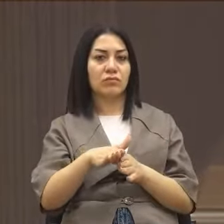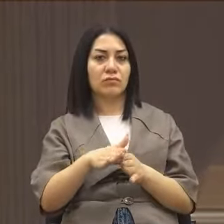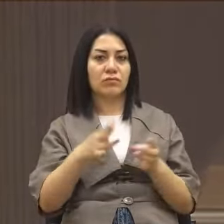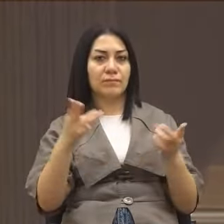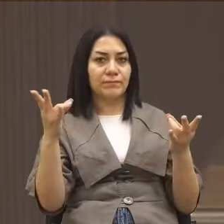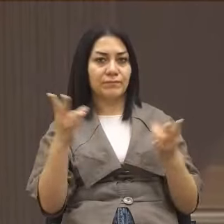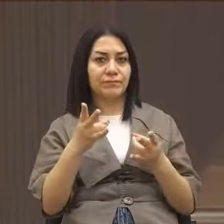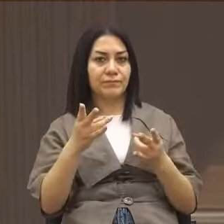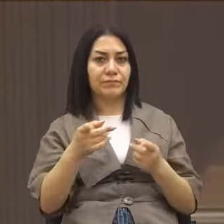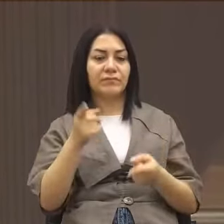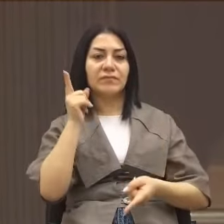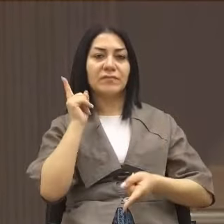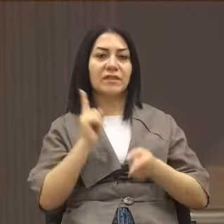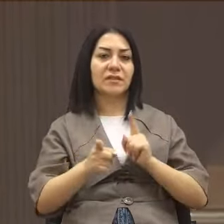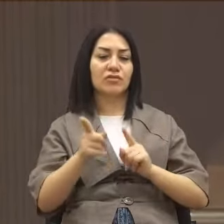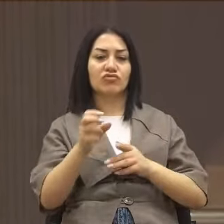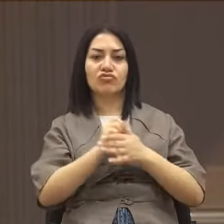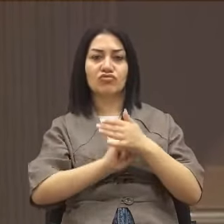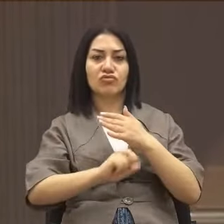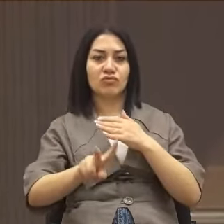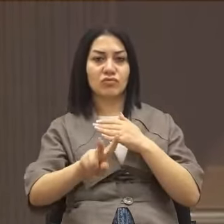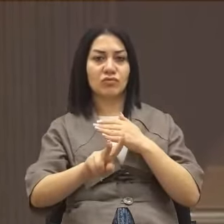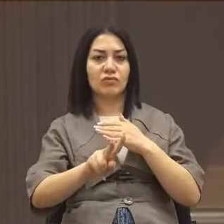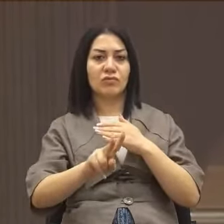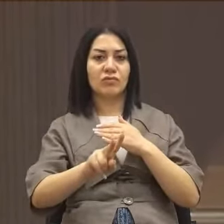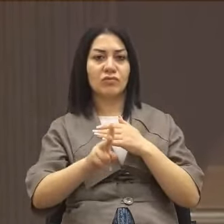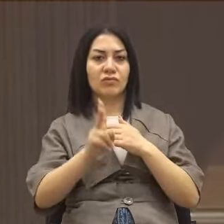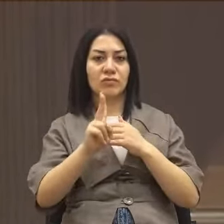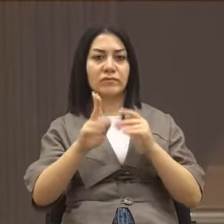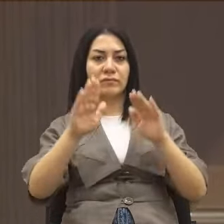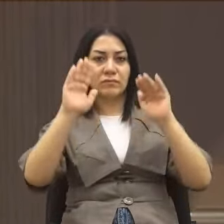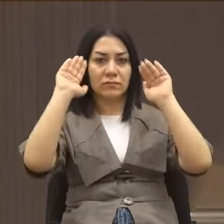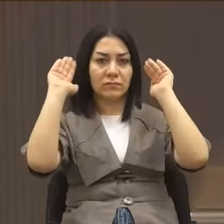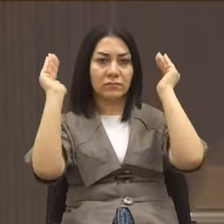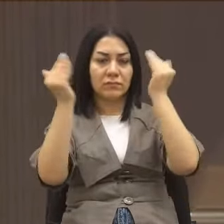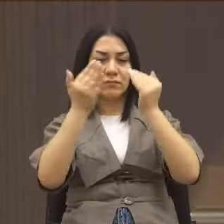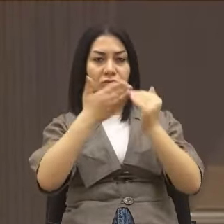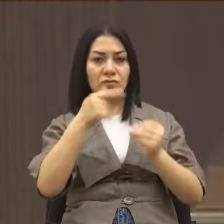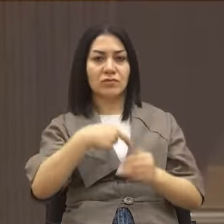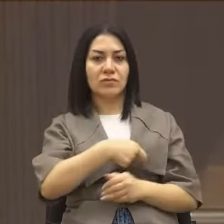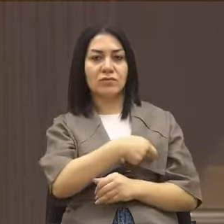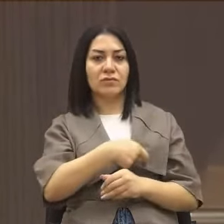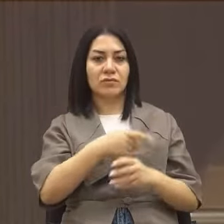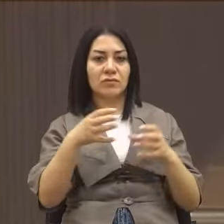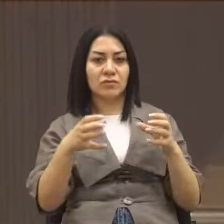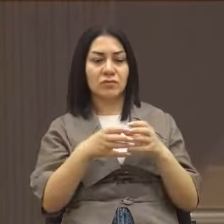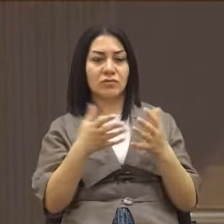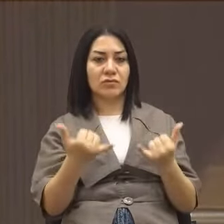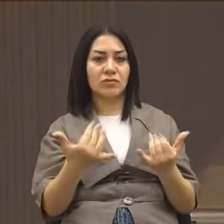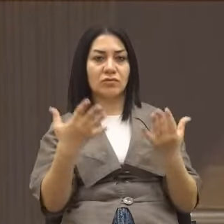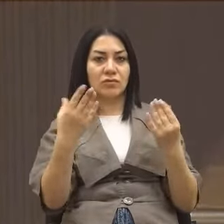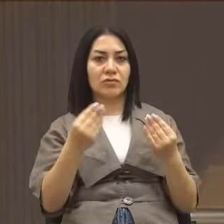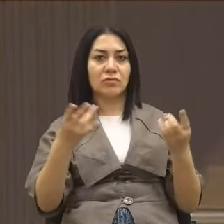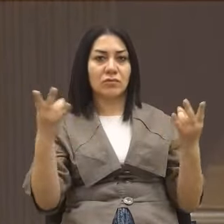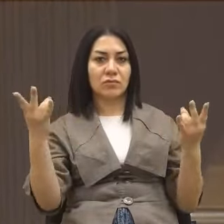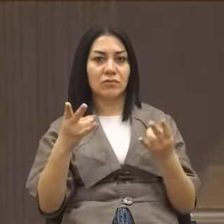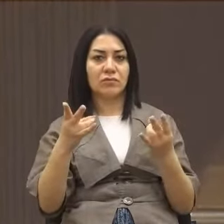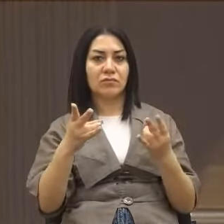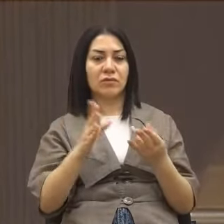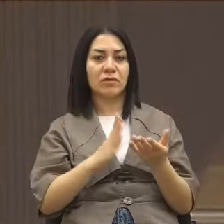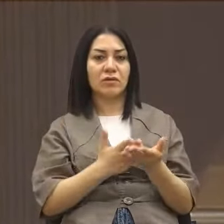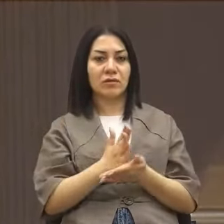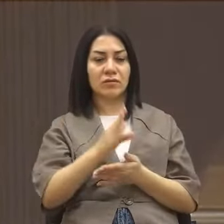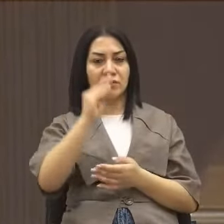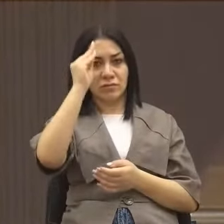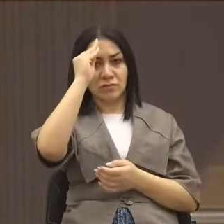Իրականությունից չփախչող կամ աուտիզմով չտարապող քաղաքական կուսակցություններն այսօր պարտավոր են աներկբա քաղաքական